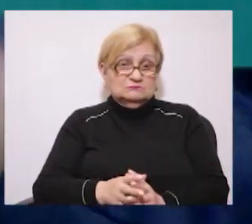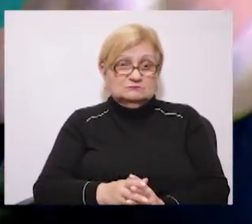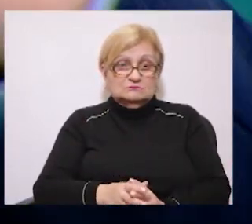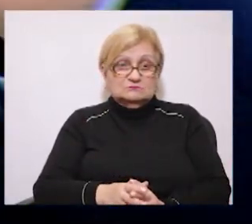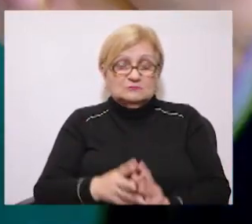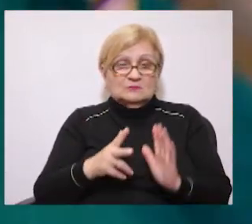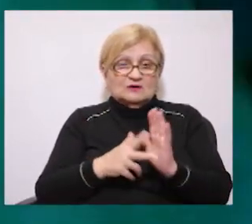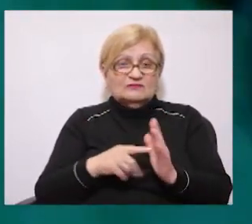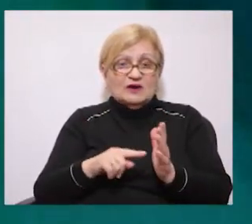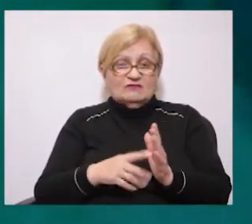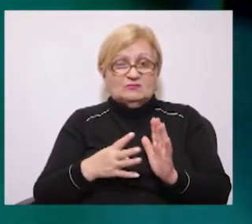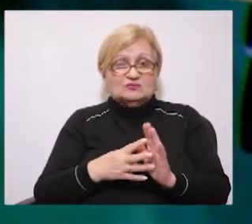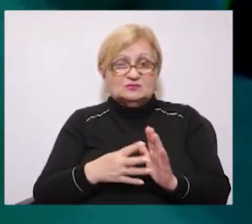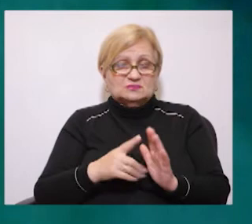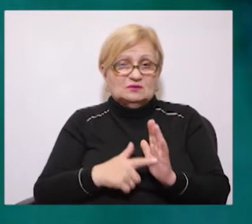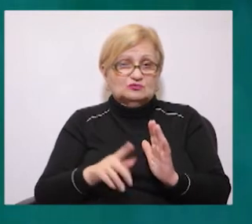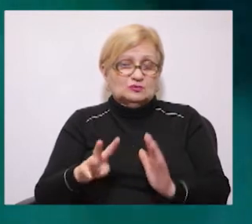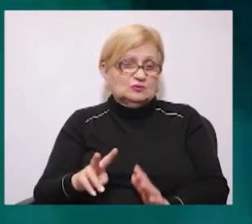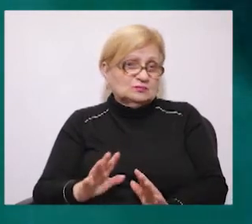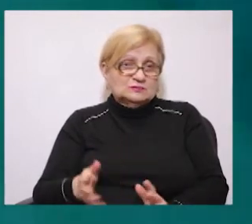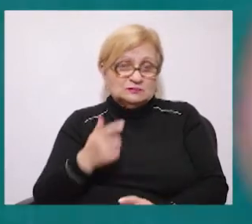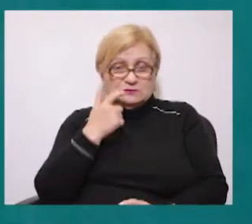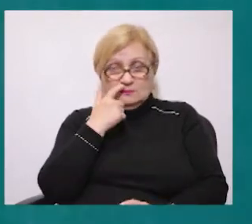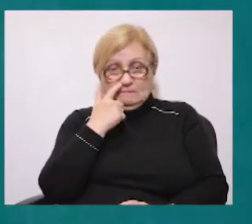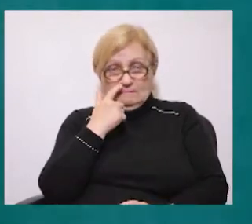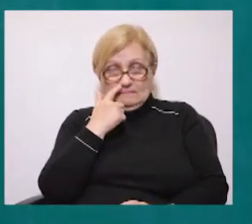მოდულები 8, მრავლდება 9-ზე. 72.